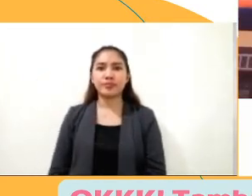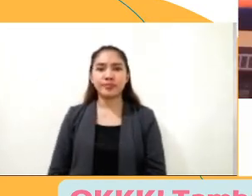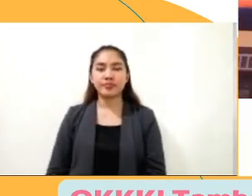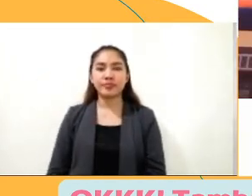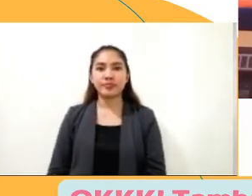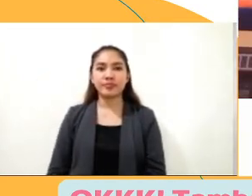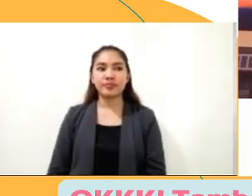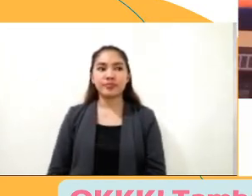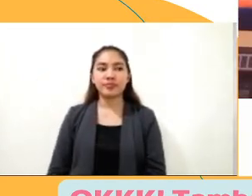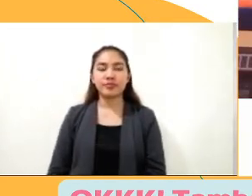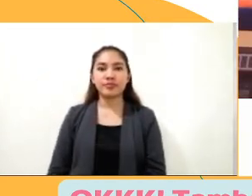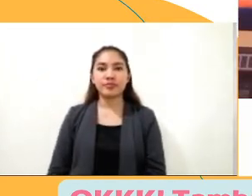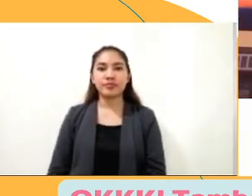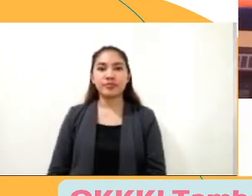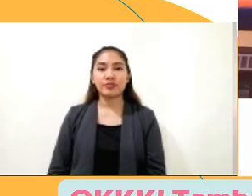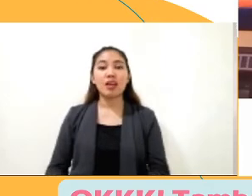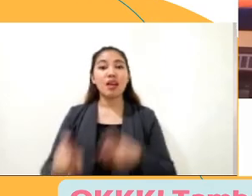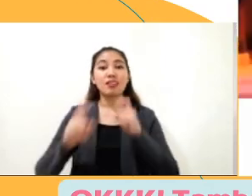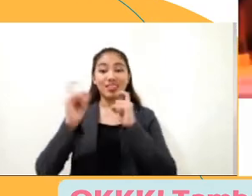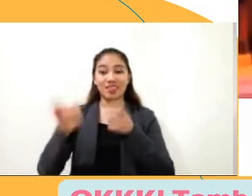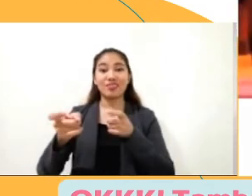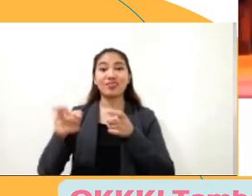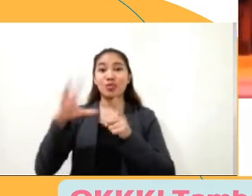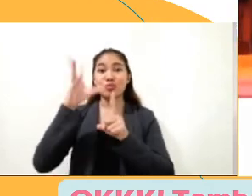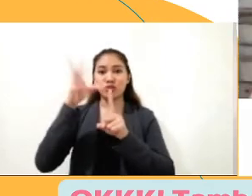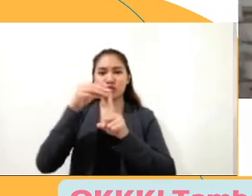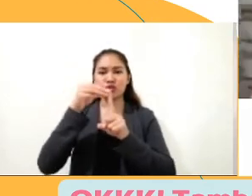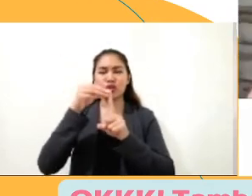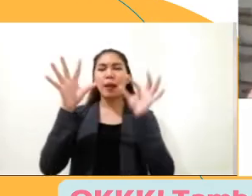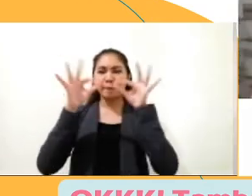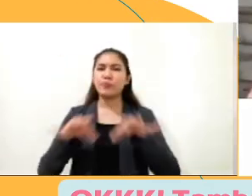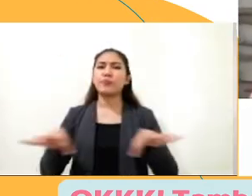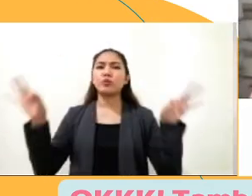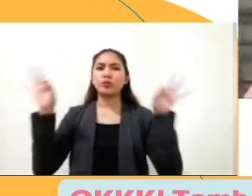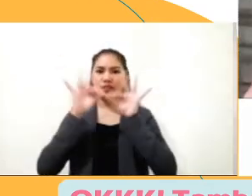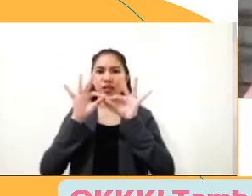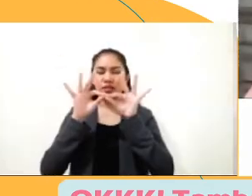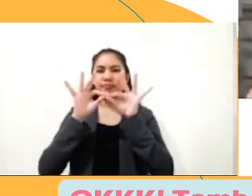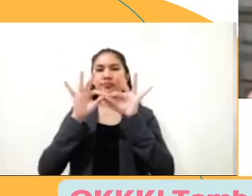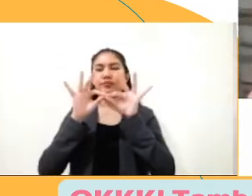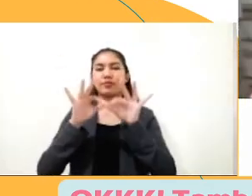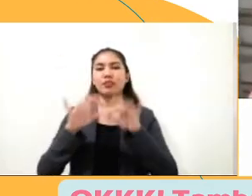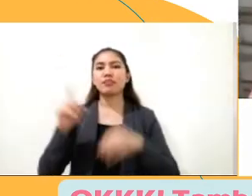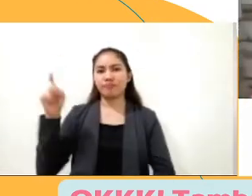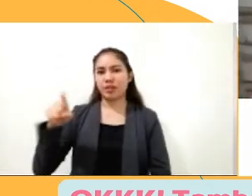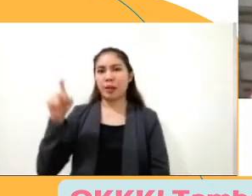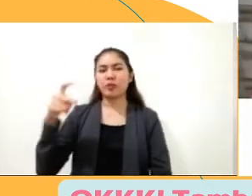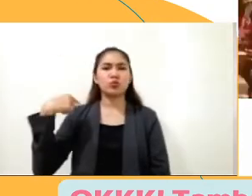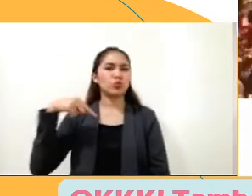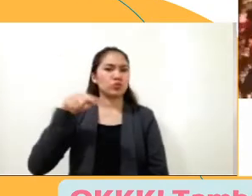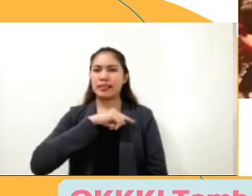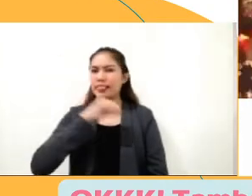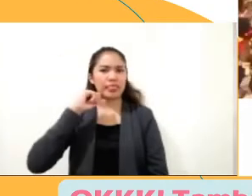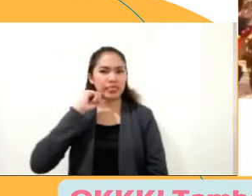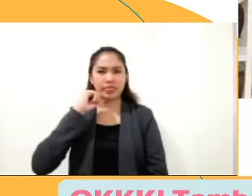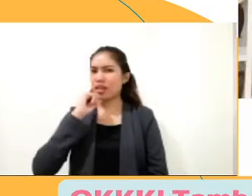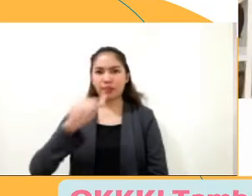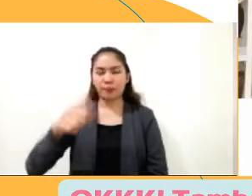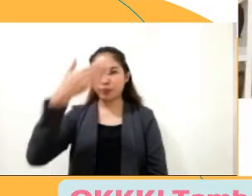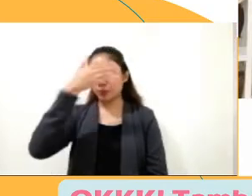Ang pamanang ito ay mahalaga. Nawa ay hindi natin ito makalimutan.